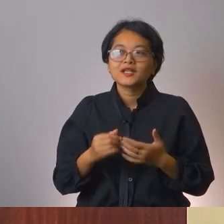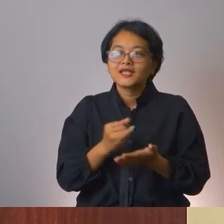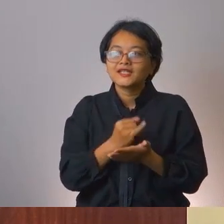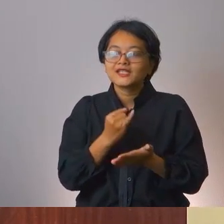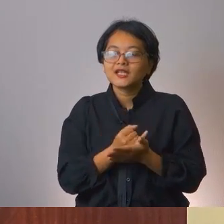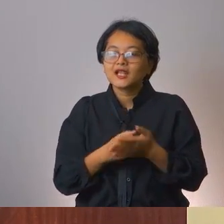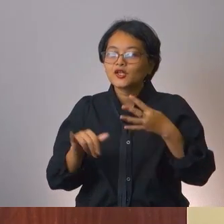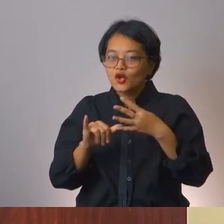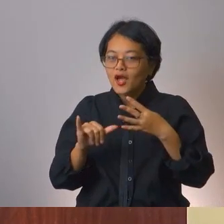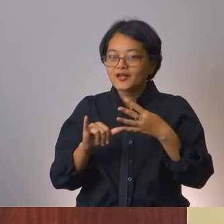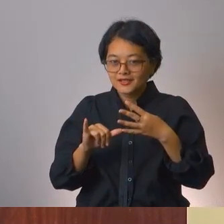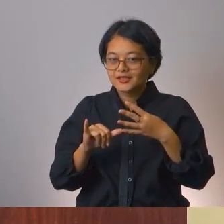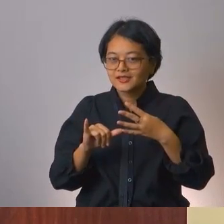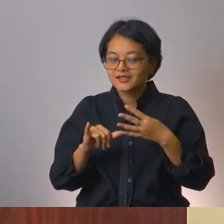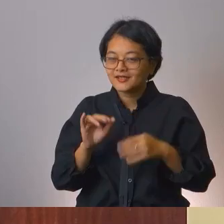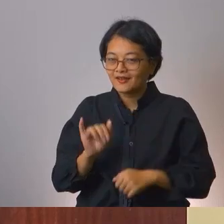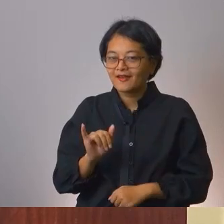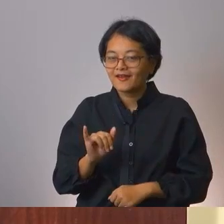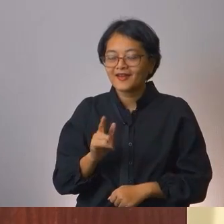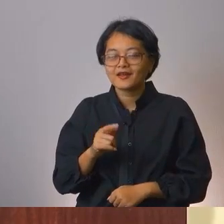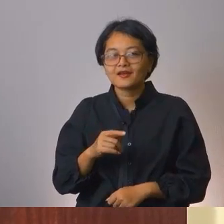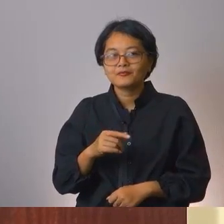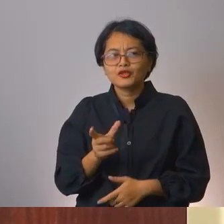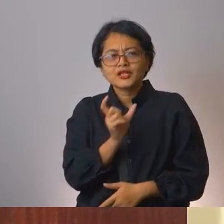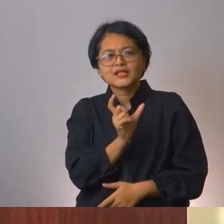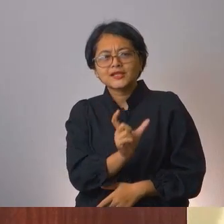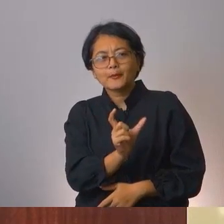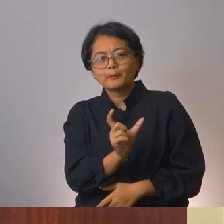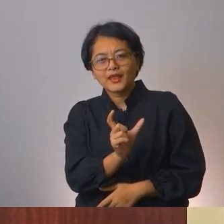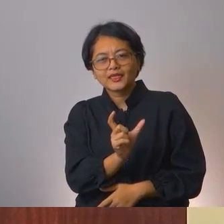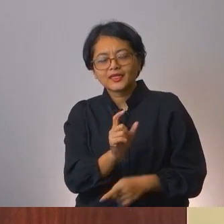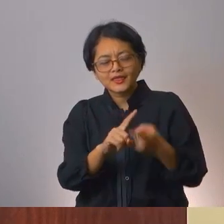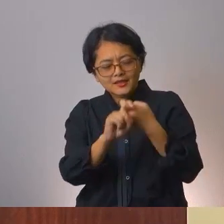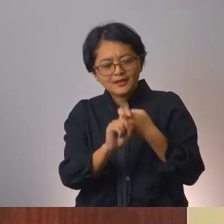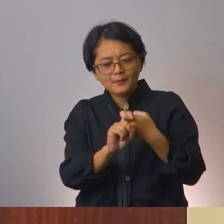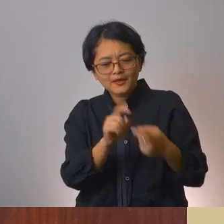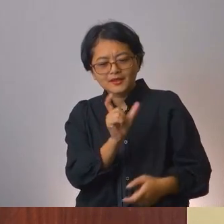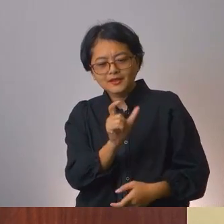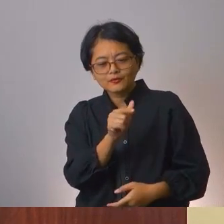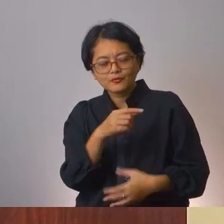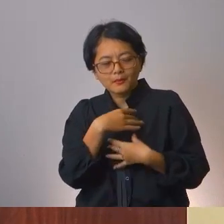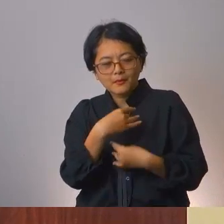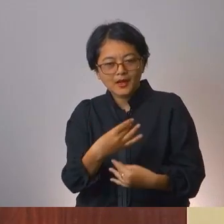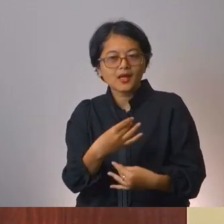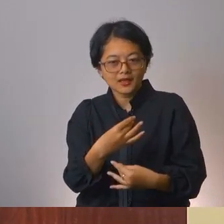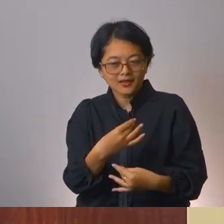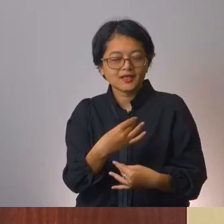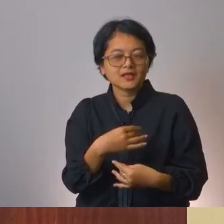menarik dari istilah ini, Bapak Ibu Saudara. Dalam Alkitab Perjanjian